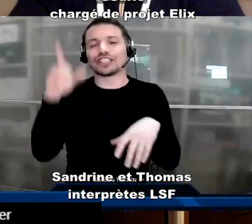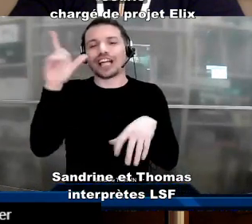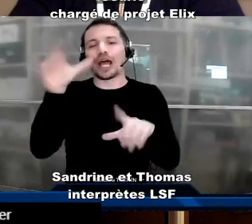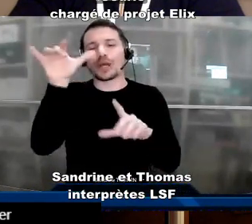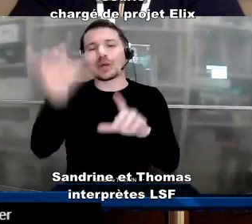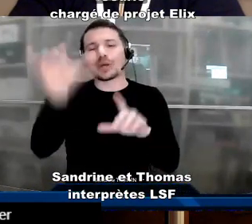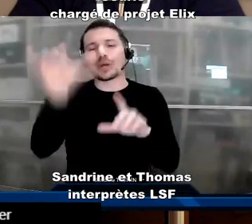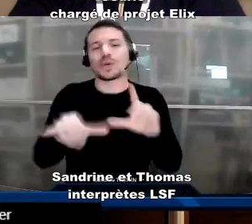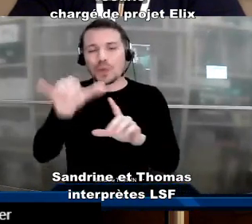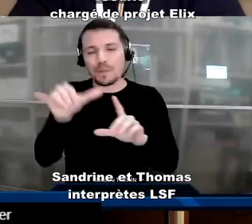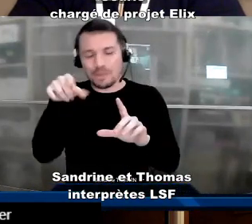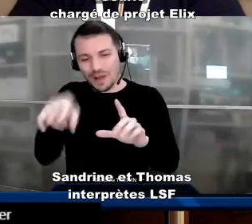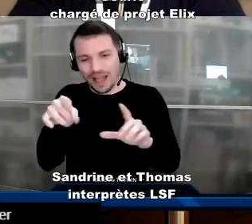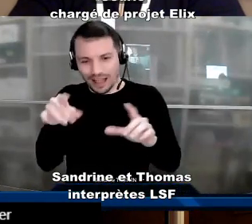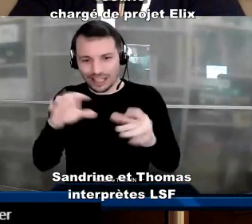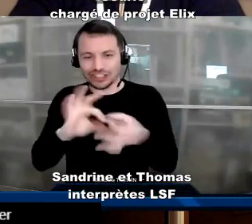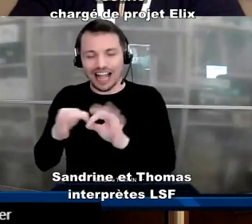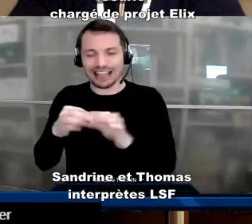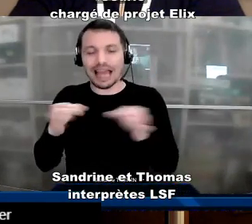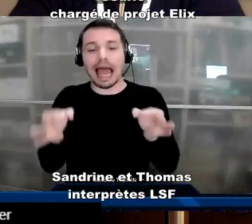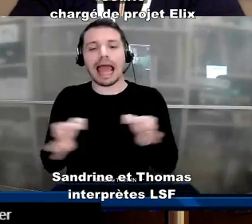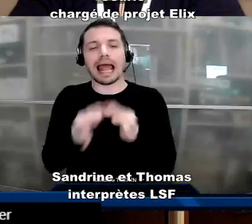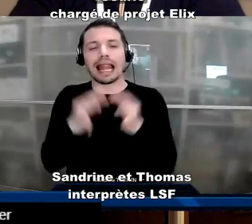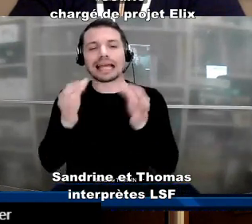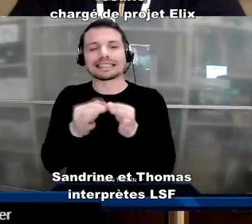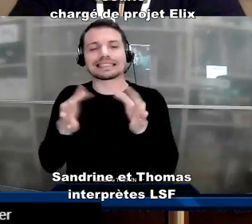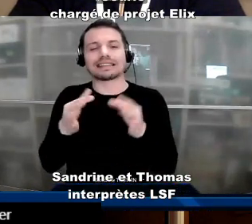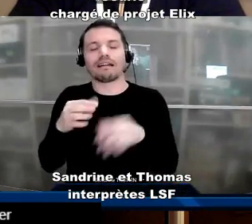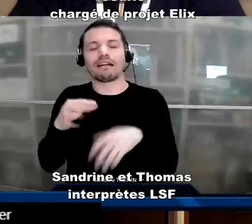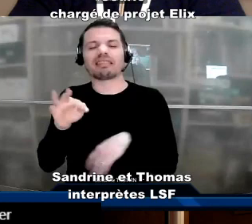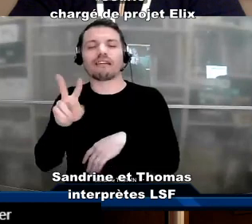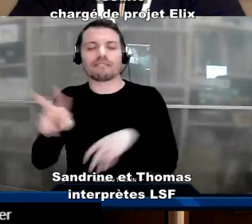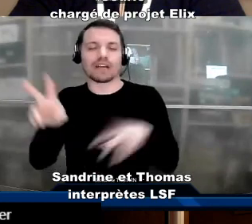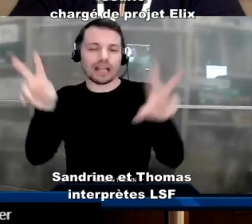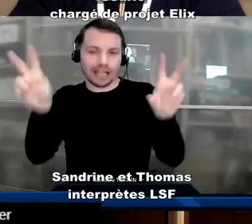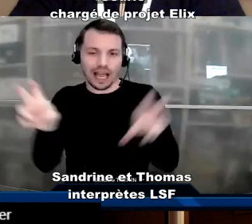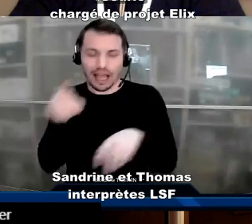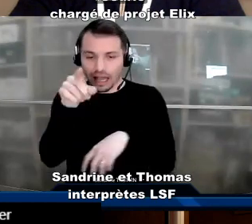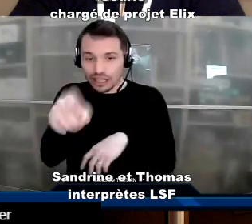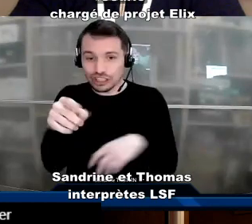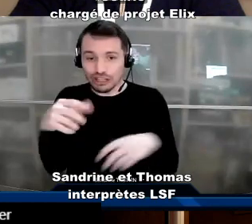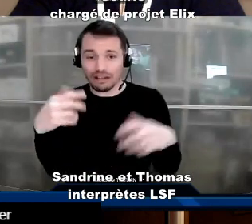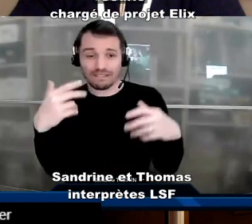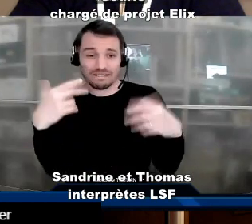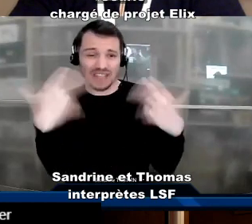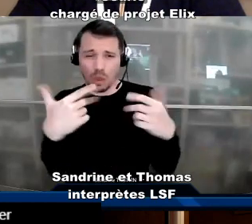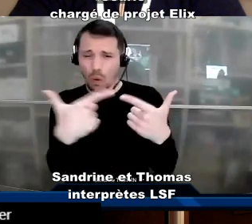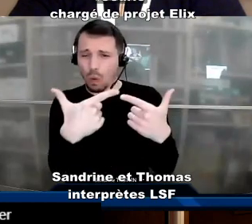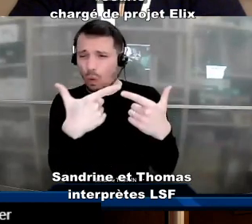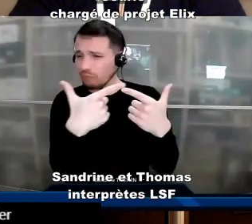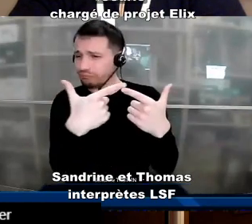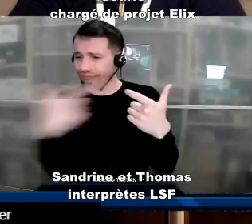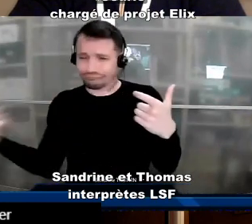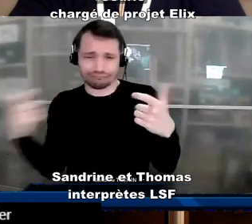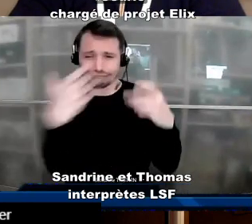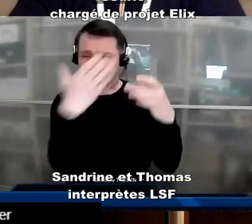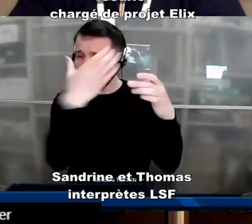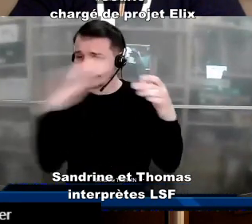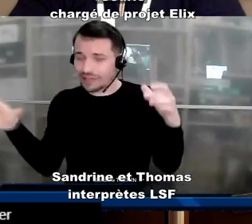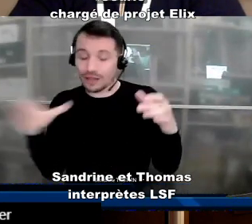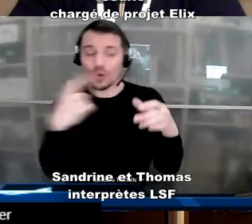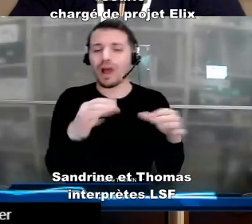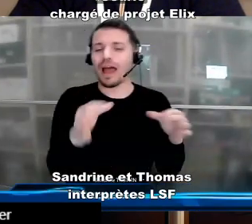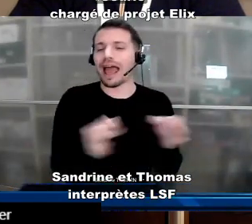Elix TV, où vous allez pouvoir retrouver effectivement tous les différents formats de vidéos qu'on a, donc notamment Elix